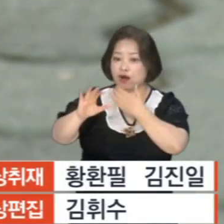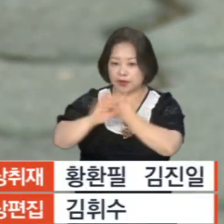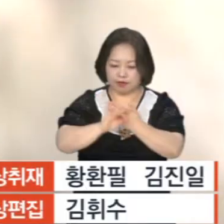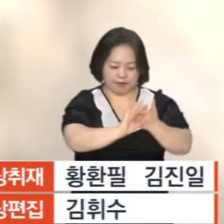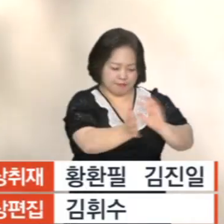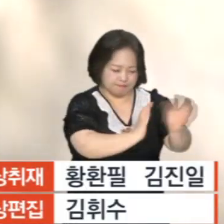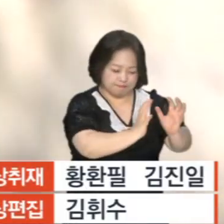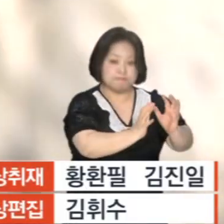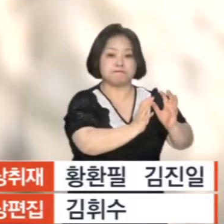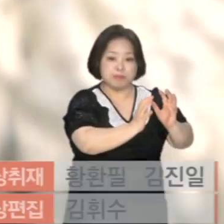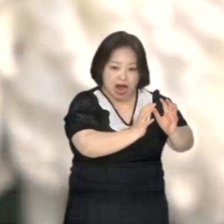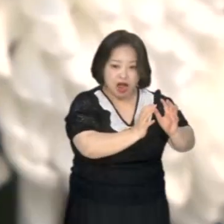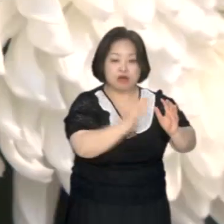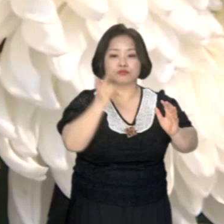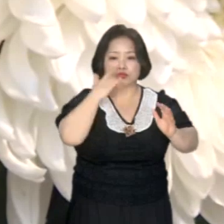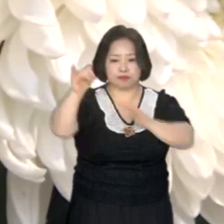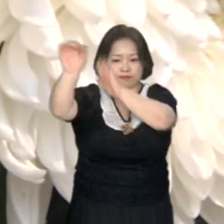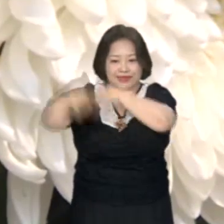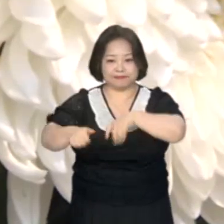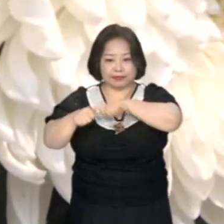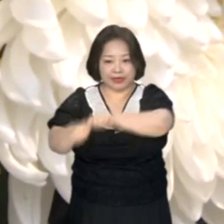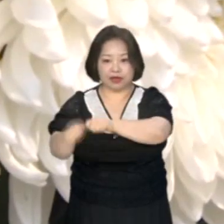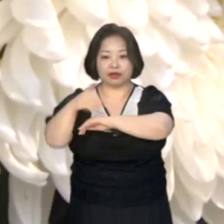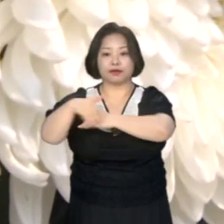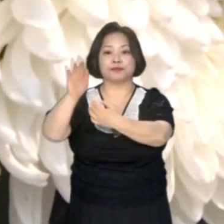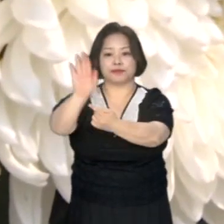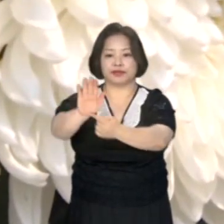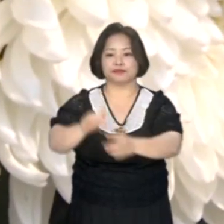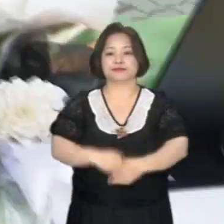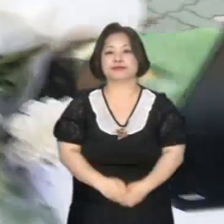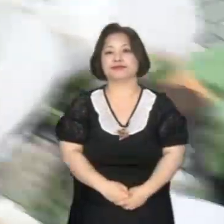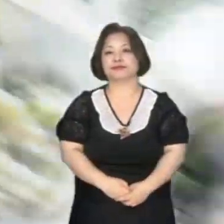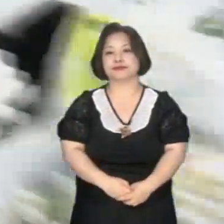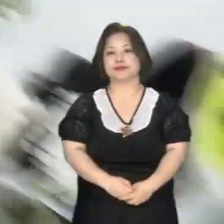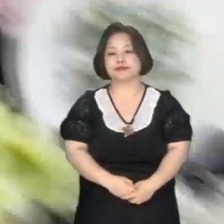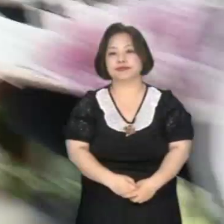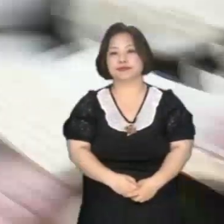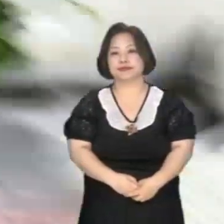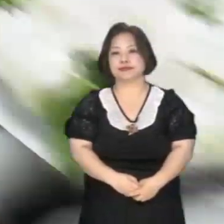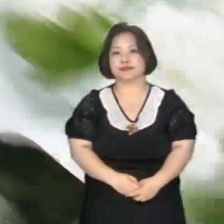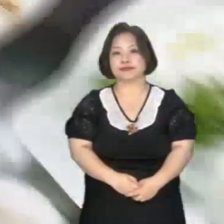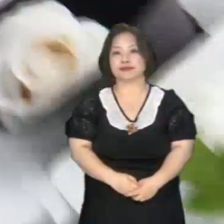논의를 거쳐 엄정하게 조치하겠다고 덧붙였습니다 연합뉴스tv 안채린입니다